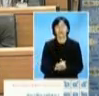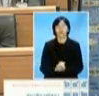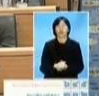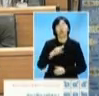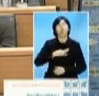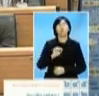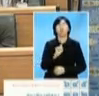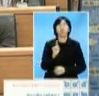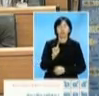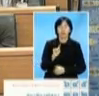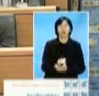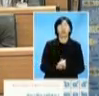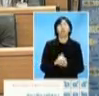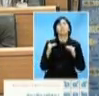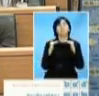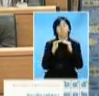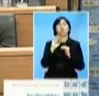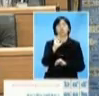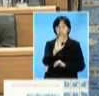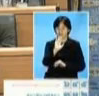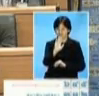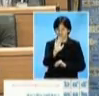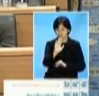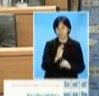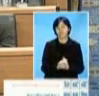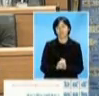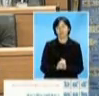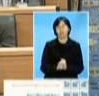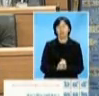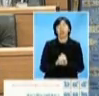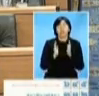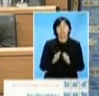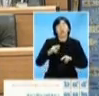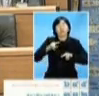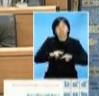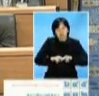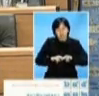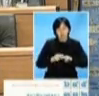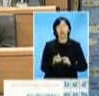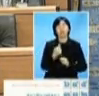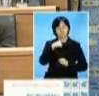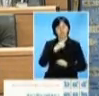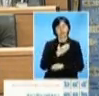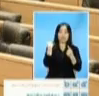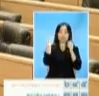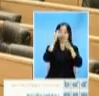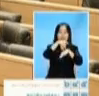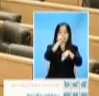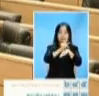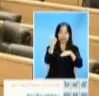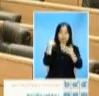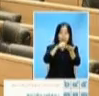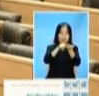เด็นใดเนี่ยเป็นสิทธิ์ของท่านครับแต่โดยปกติคนที่นั่งอยู่ข้างบนเนี่ยจะเก็บสิ่งเหล่านี้ไว้ในใจครับ เรื่อง